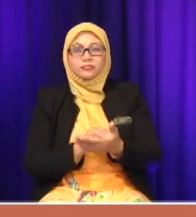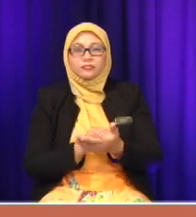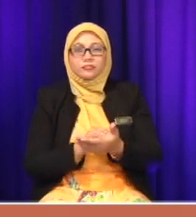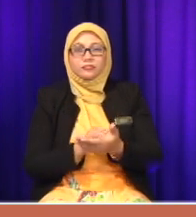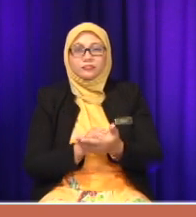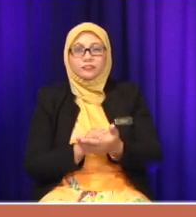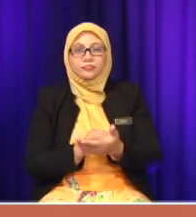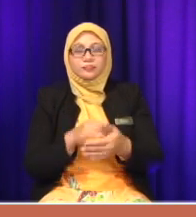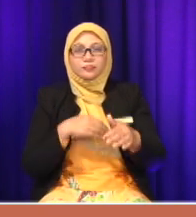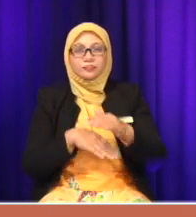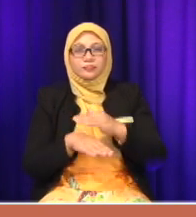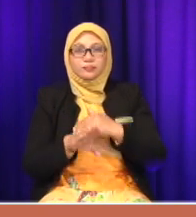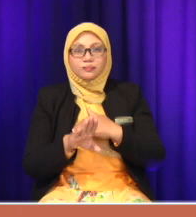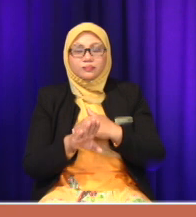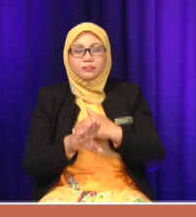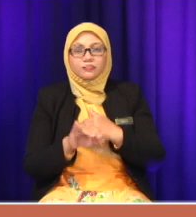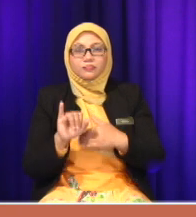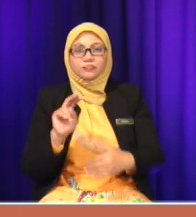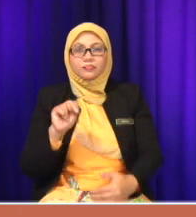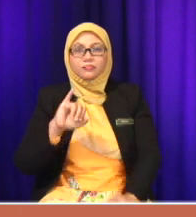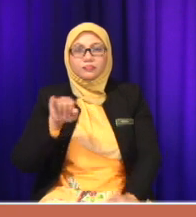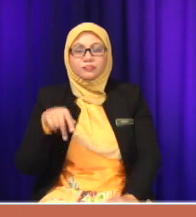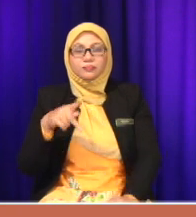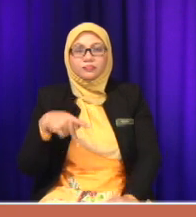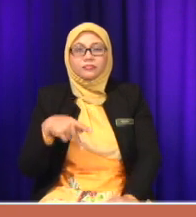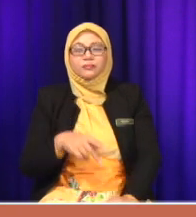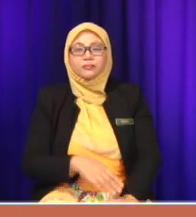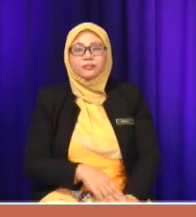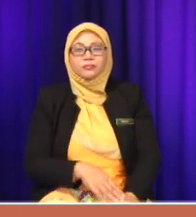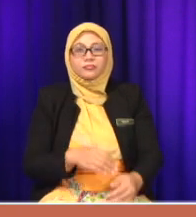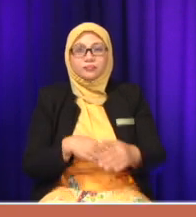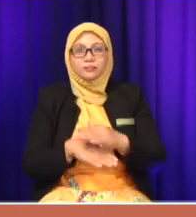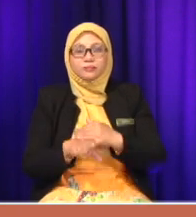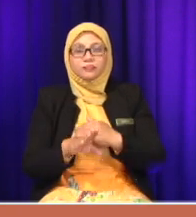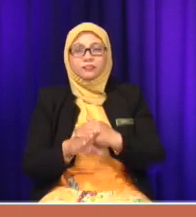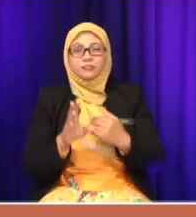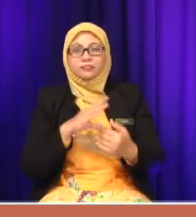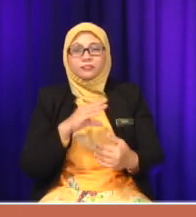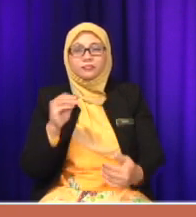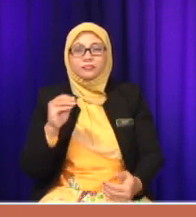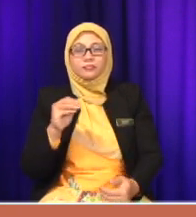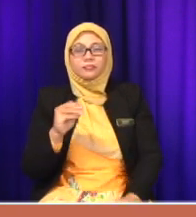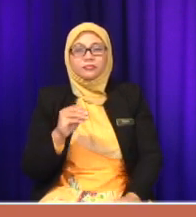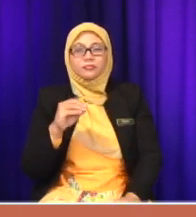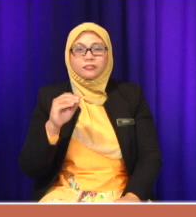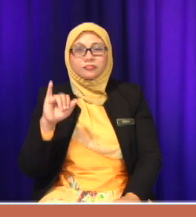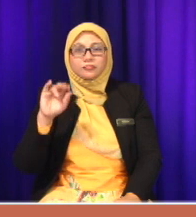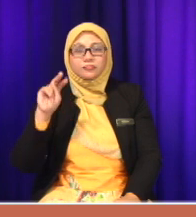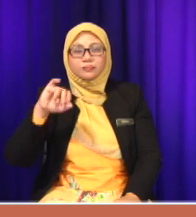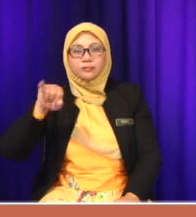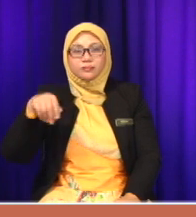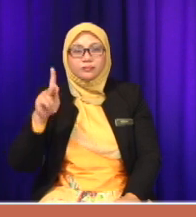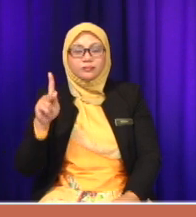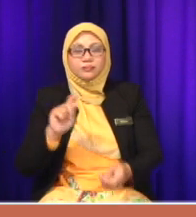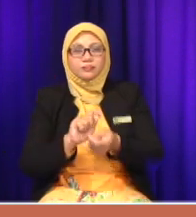juga injap ekzos lakukan kerja mempelas injap atau gantikan injap masukkan dan injap ekzos yang baru seterusnya